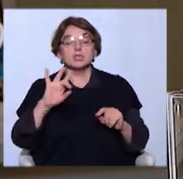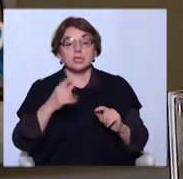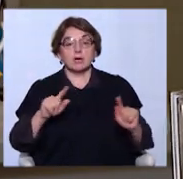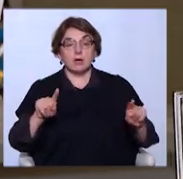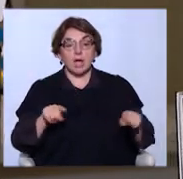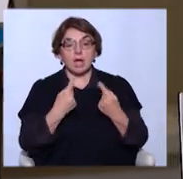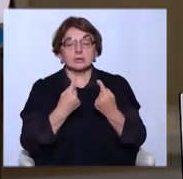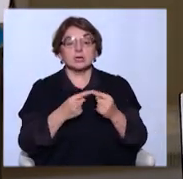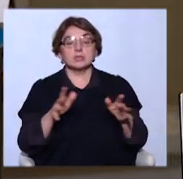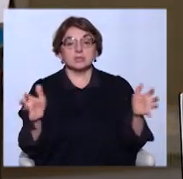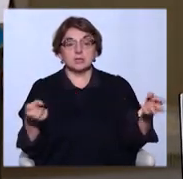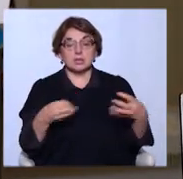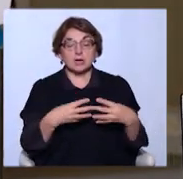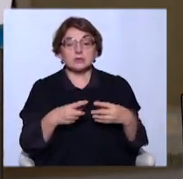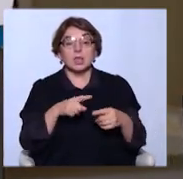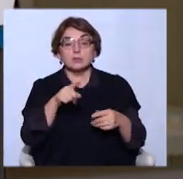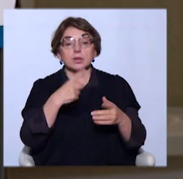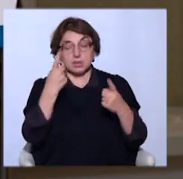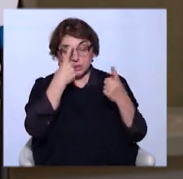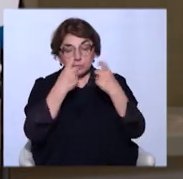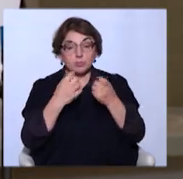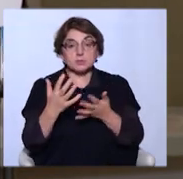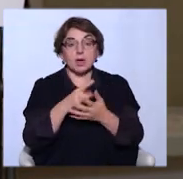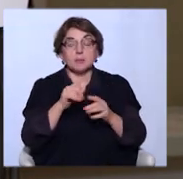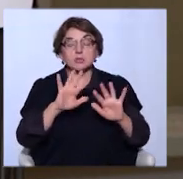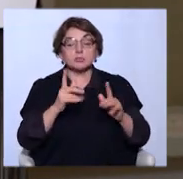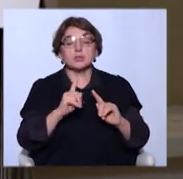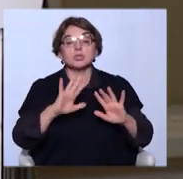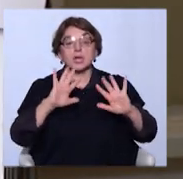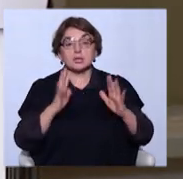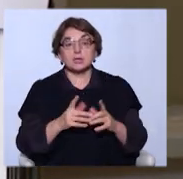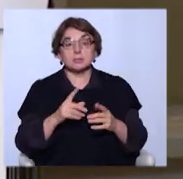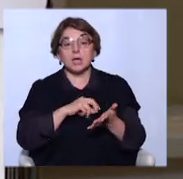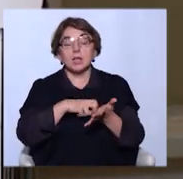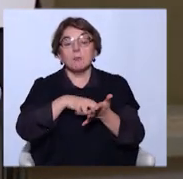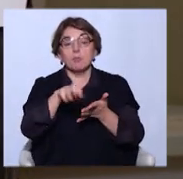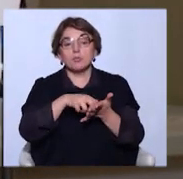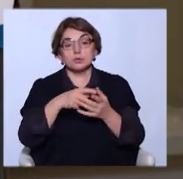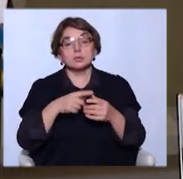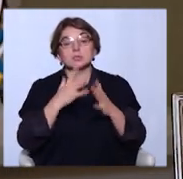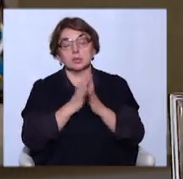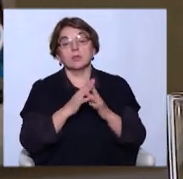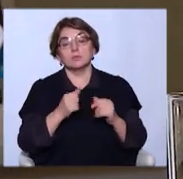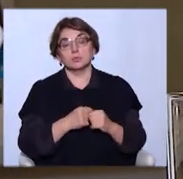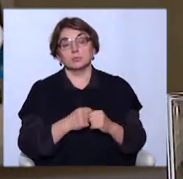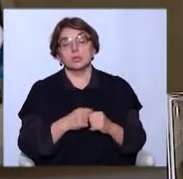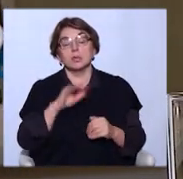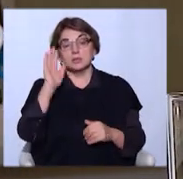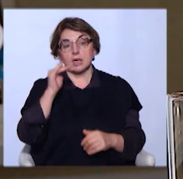მოიძიო ინფორმაცია, თუ რა ჟანგვა-აღდგენითი რეაქციები მიმდინარეობს ამ შემთხვევაში და მოგწერო პასუხები ჩვენს Facebook ჯგუფზე.